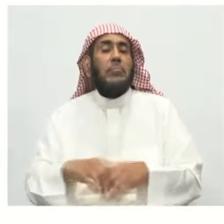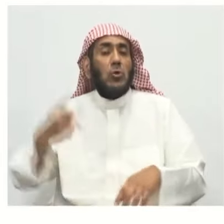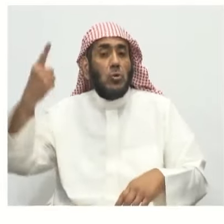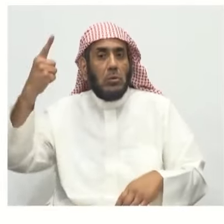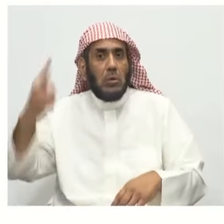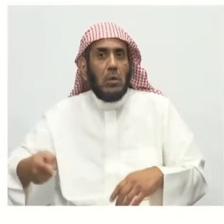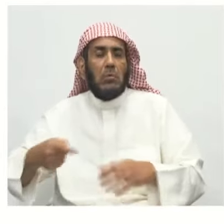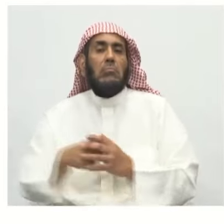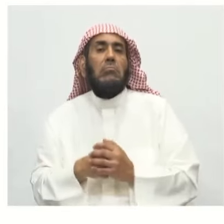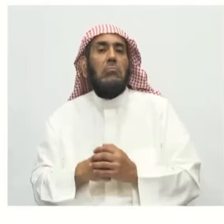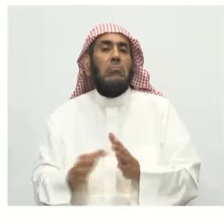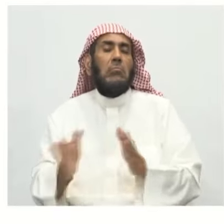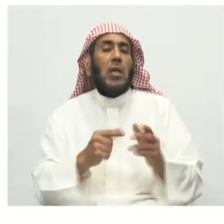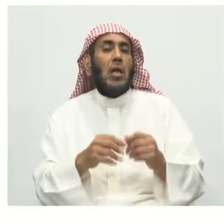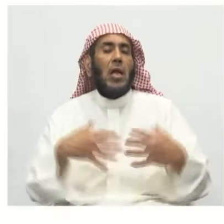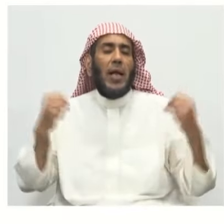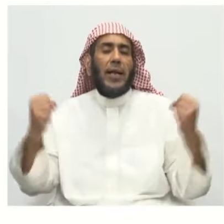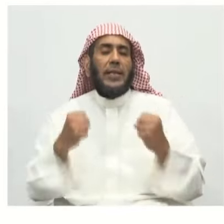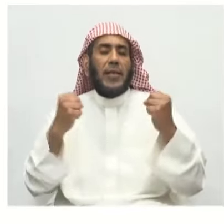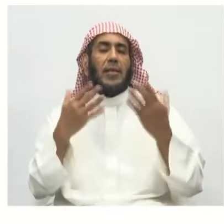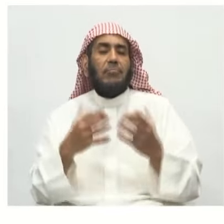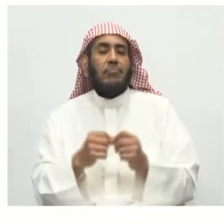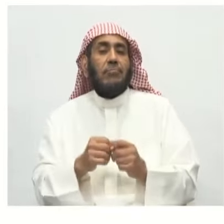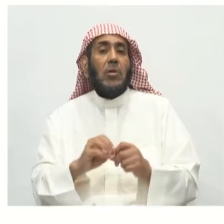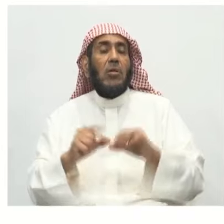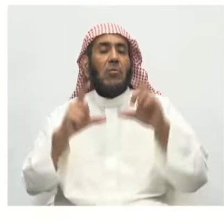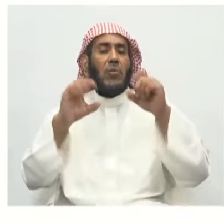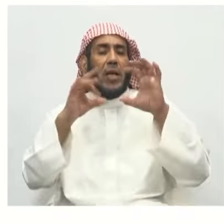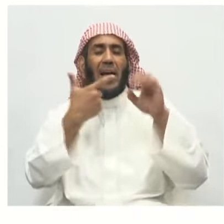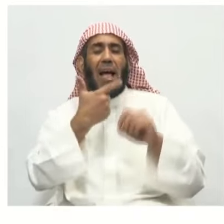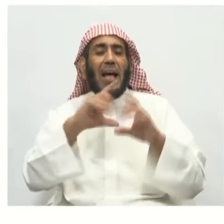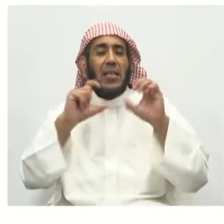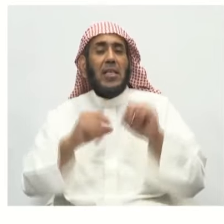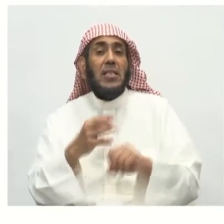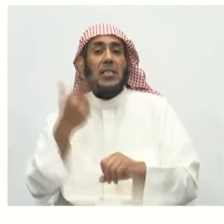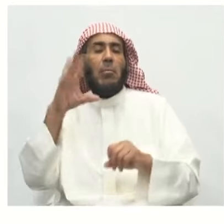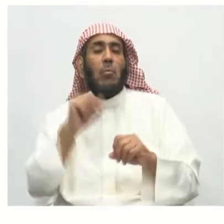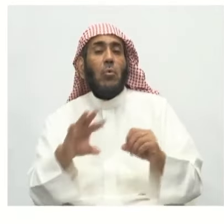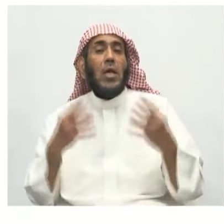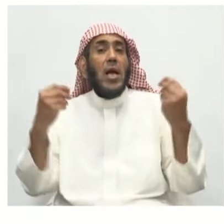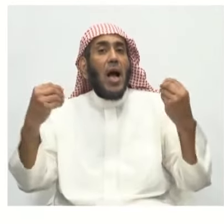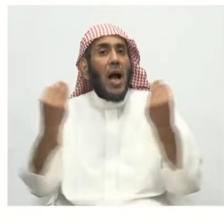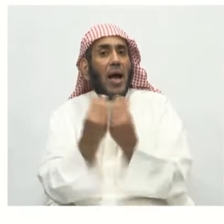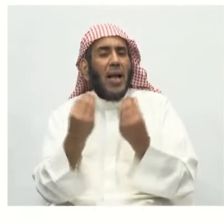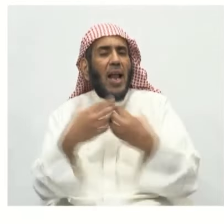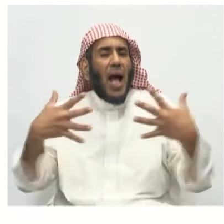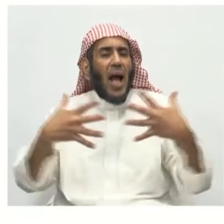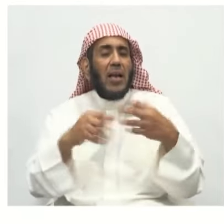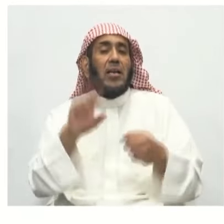السحر ناتي الان للنشاط في حديث السبع الموبقات قرن